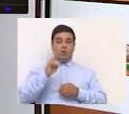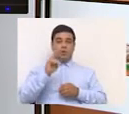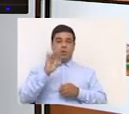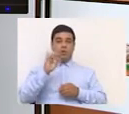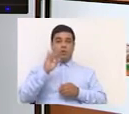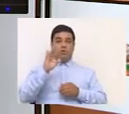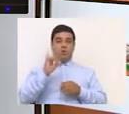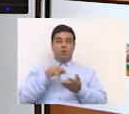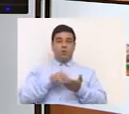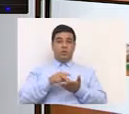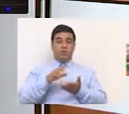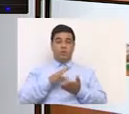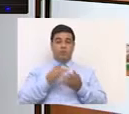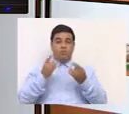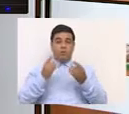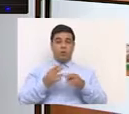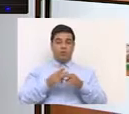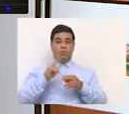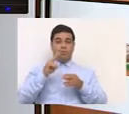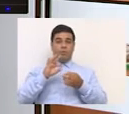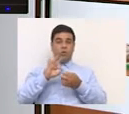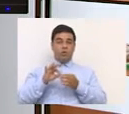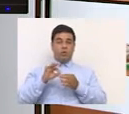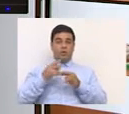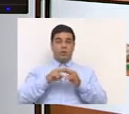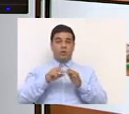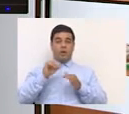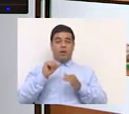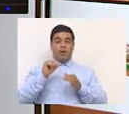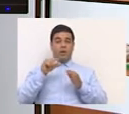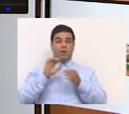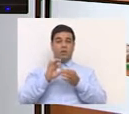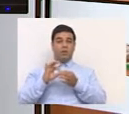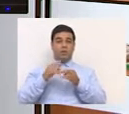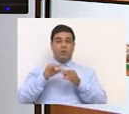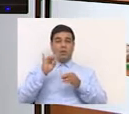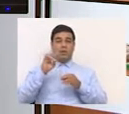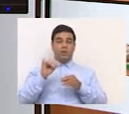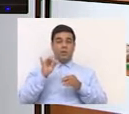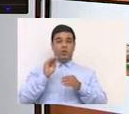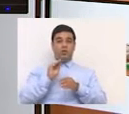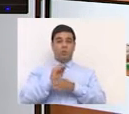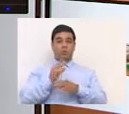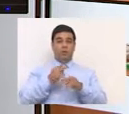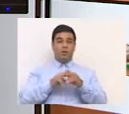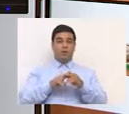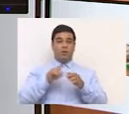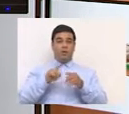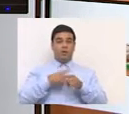Караваны шли, простое предложение, а союз или стоит между дополнениями